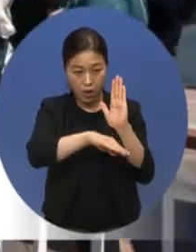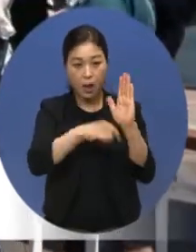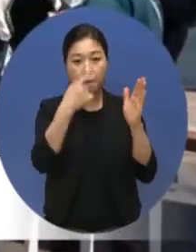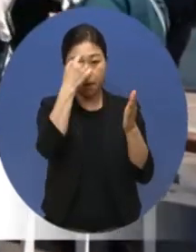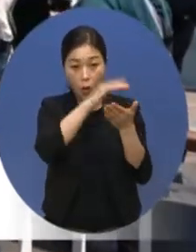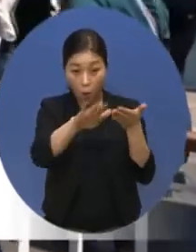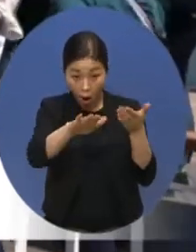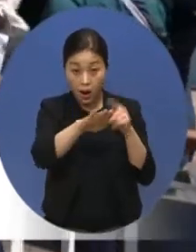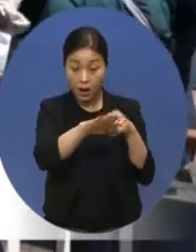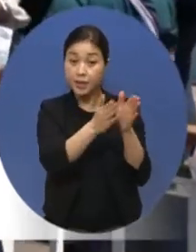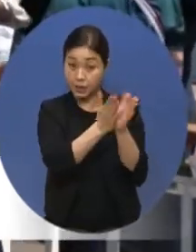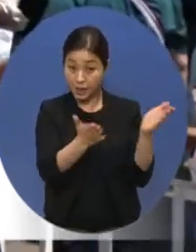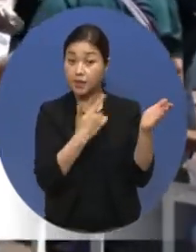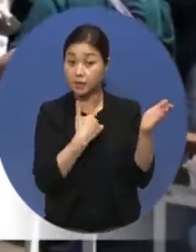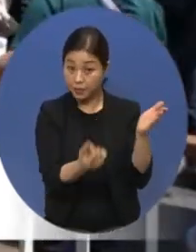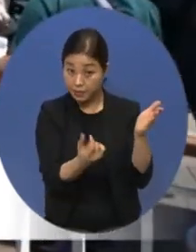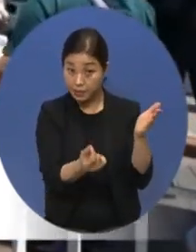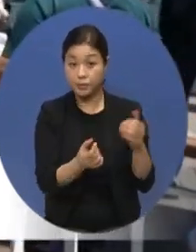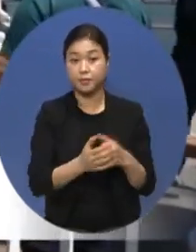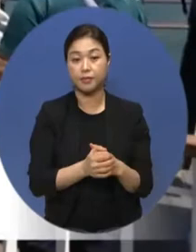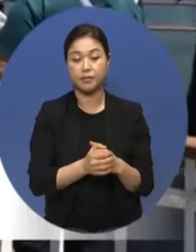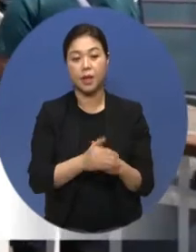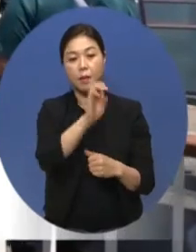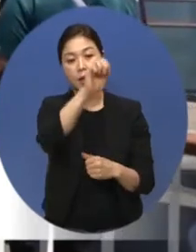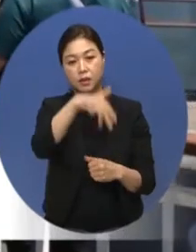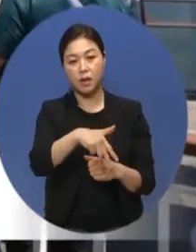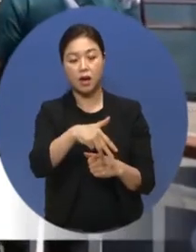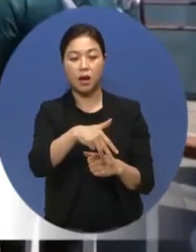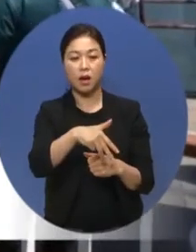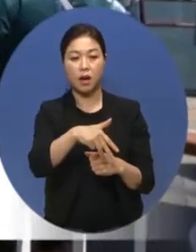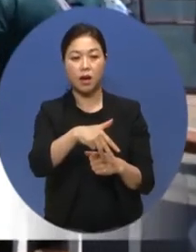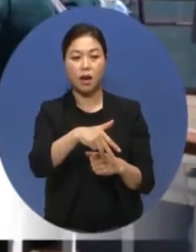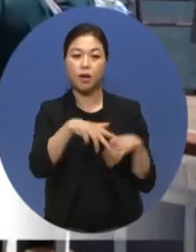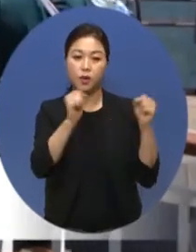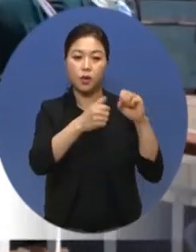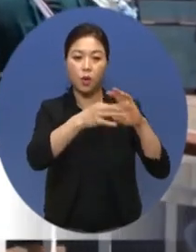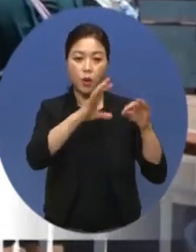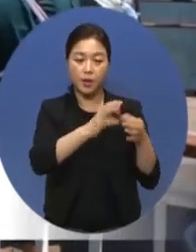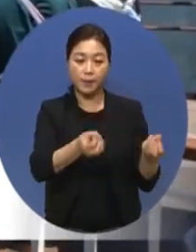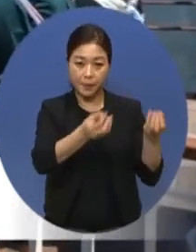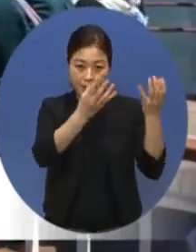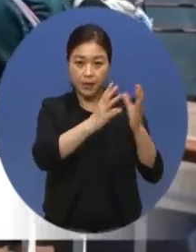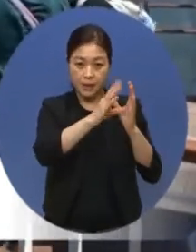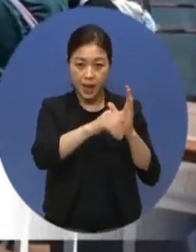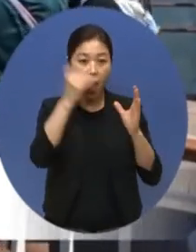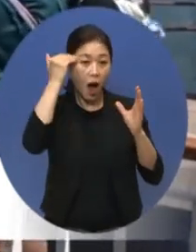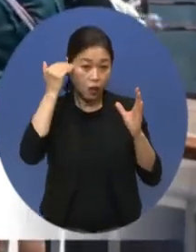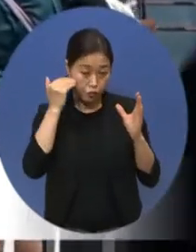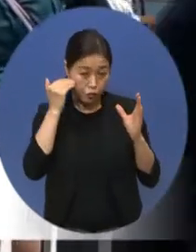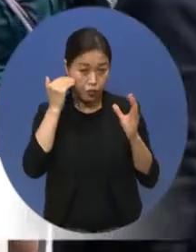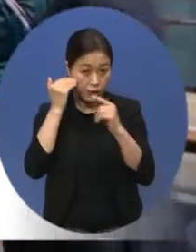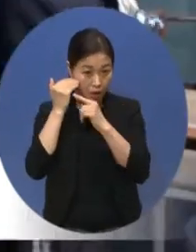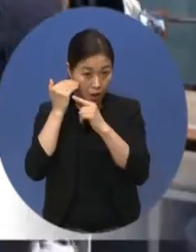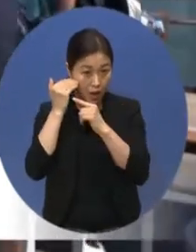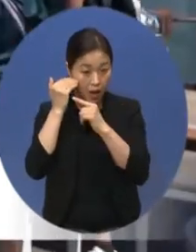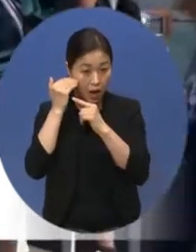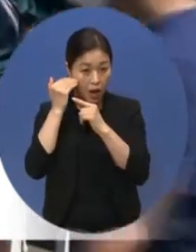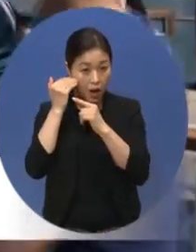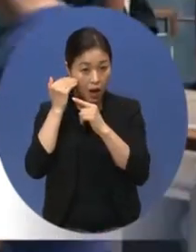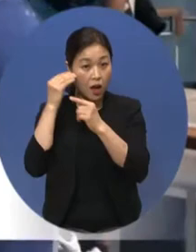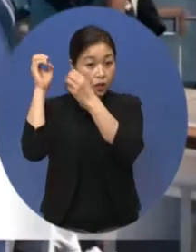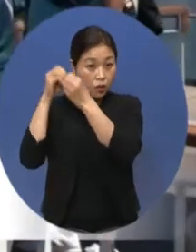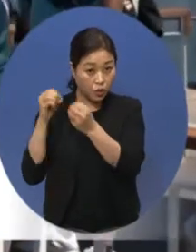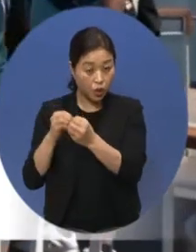평화가 시작되지 않았습니까? 그 평창 동계올림픽이 되면서 우리나라의 한옥호텔이